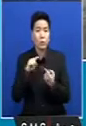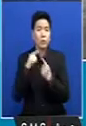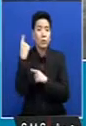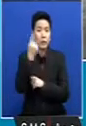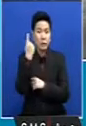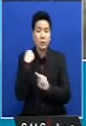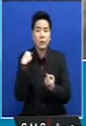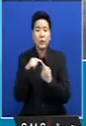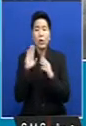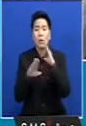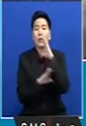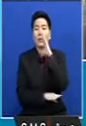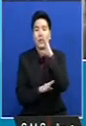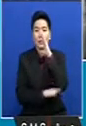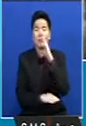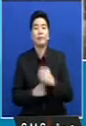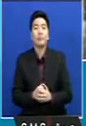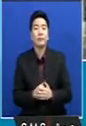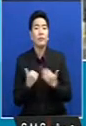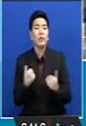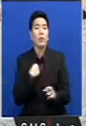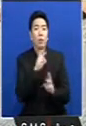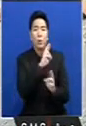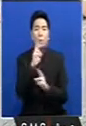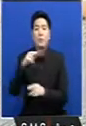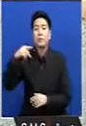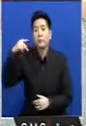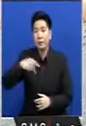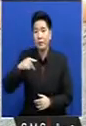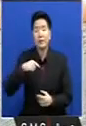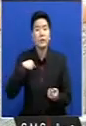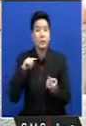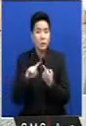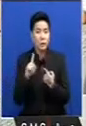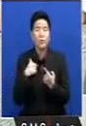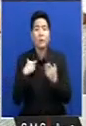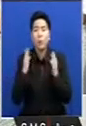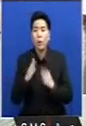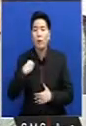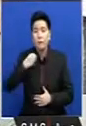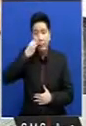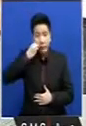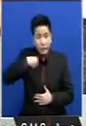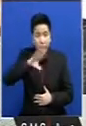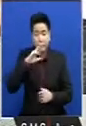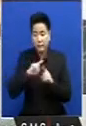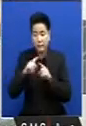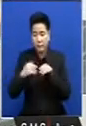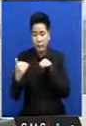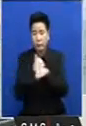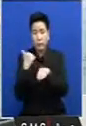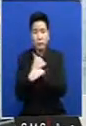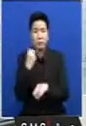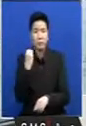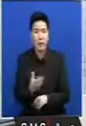งกรานต์ในพื้นที่ภาคใต้ด้วยครับแล้วต้องระวังเป็นพิเศษเพราะว่าช่วงสงกรานต์จะมีคนเดินทางผ่านไปผ่านมาเยอะอาจจะ